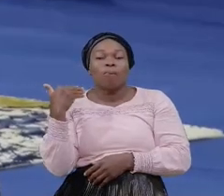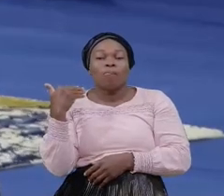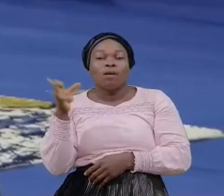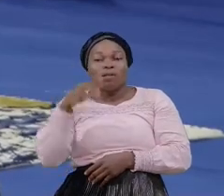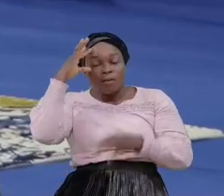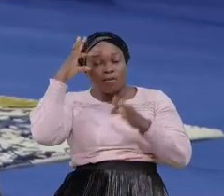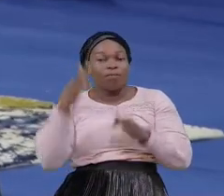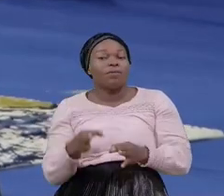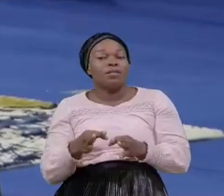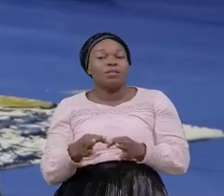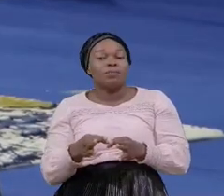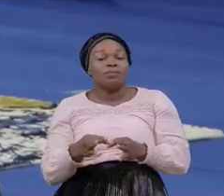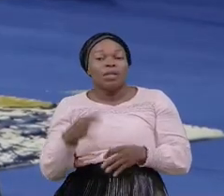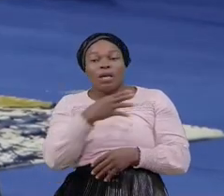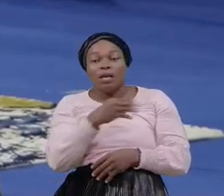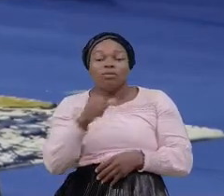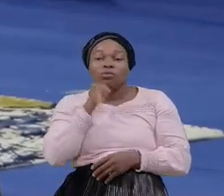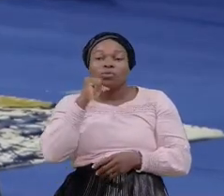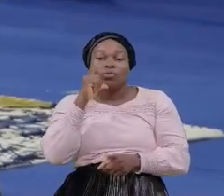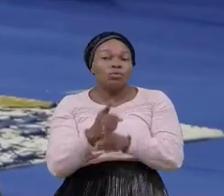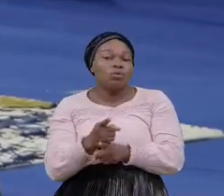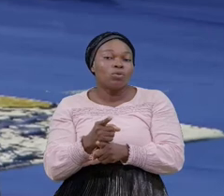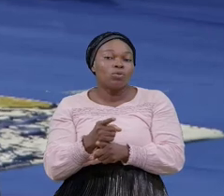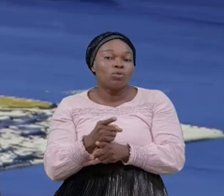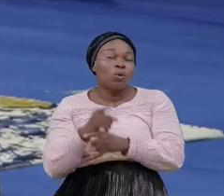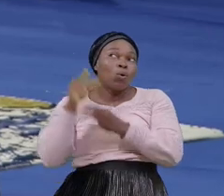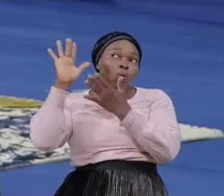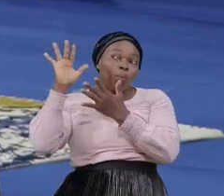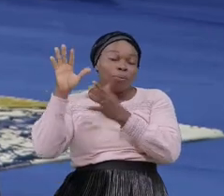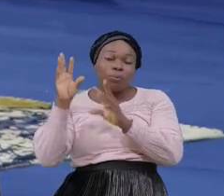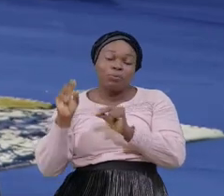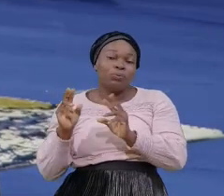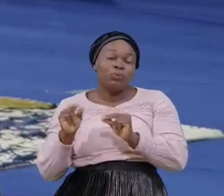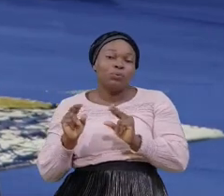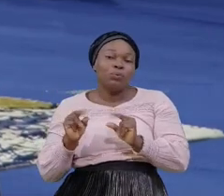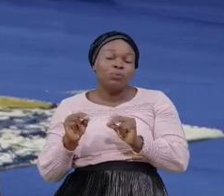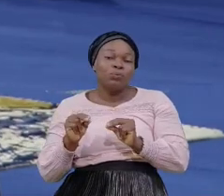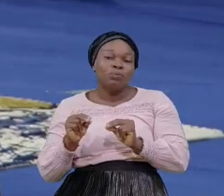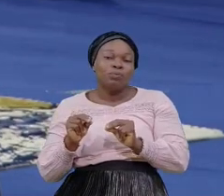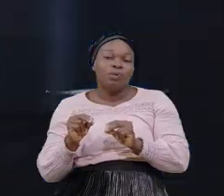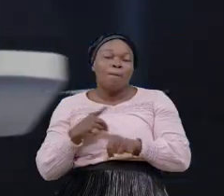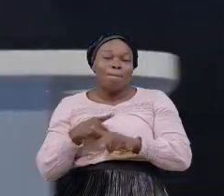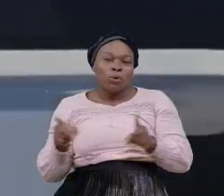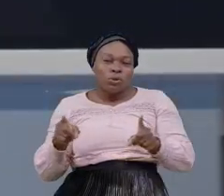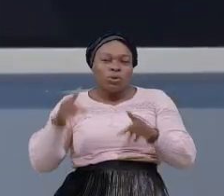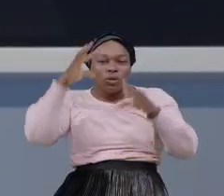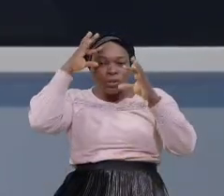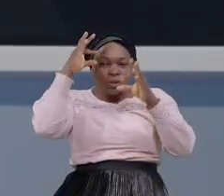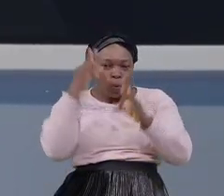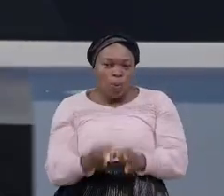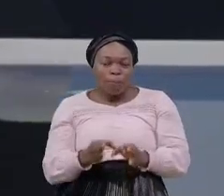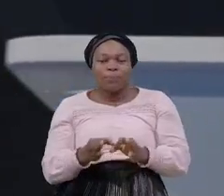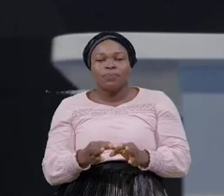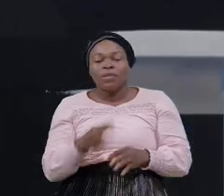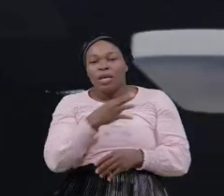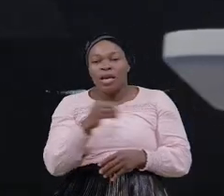Jésus voyant leur foi, pas, je crois que quelque chose va se produire, non, pas le